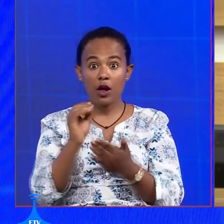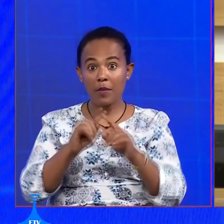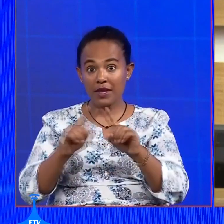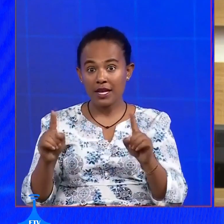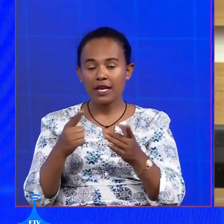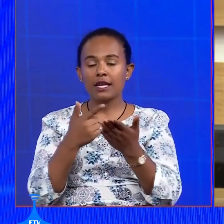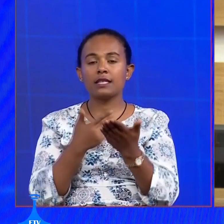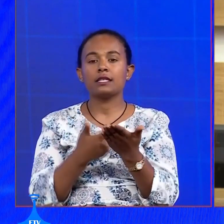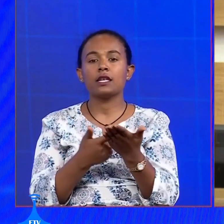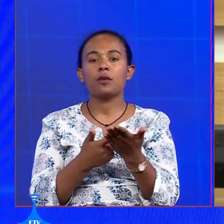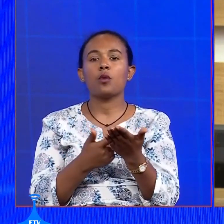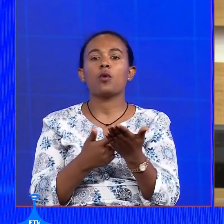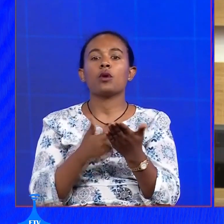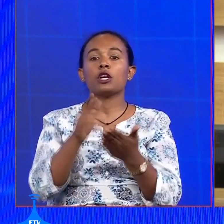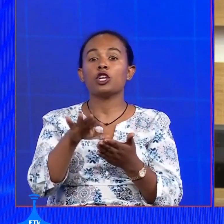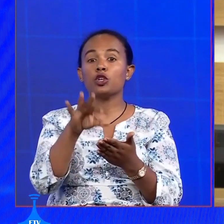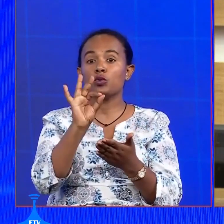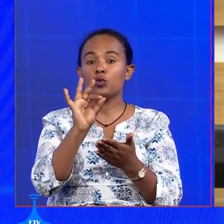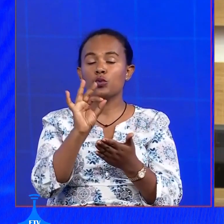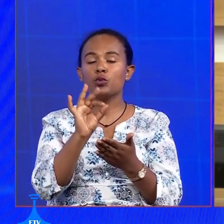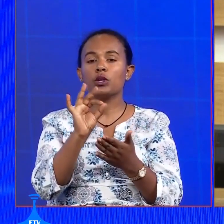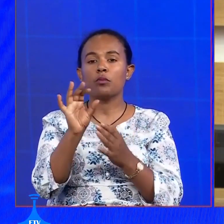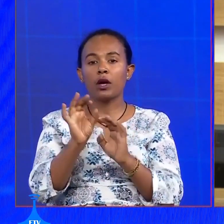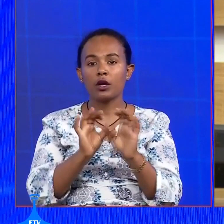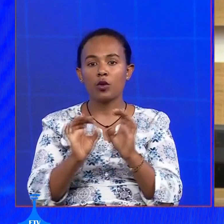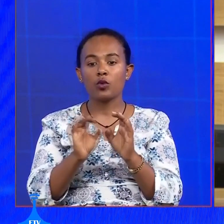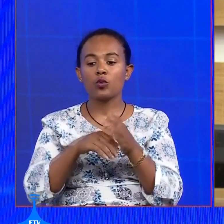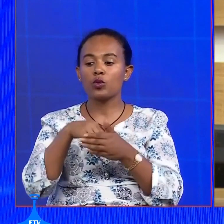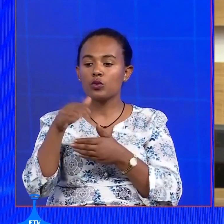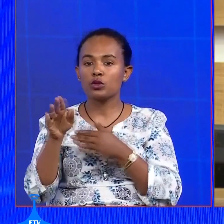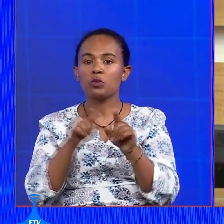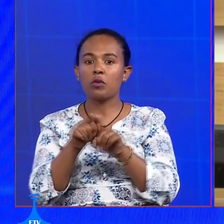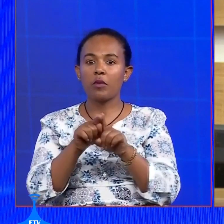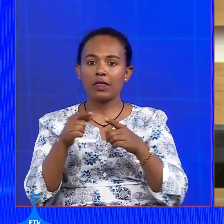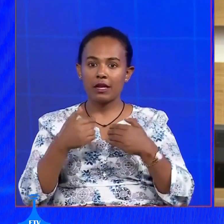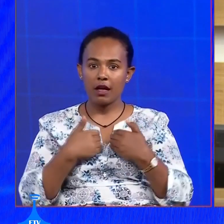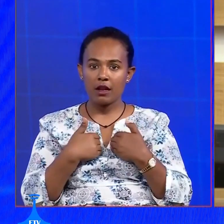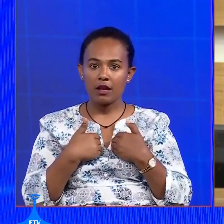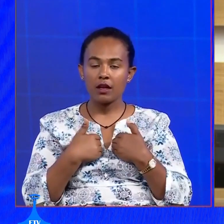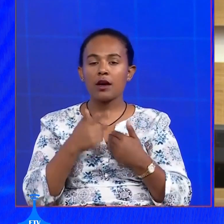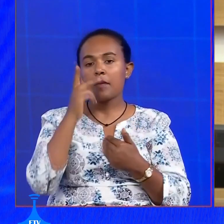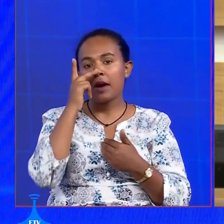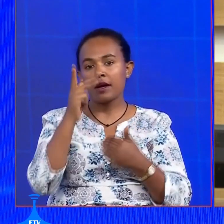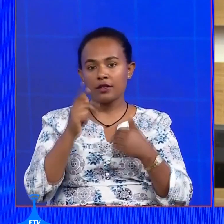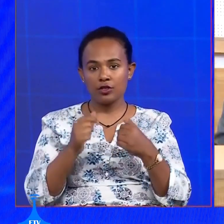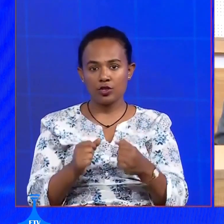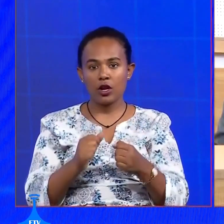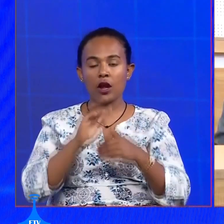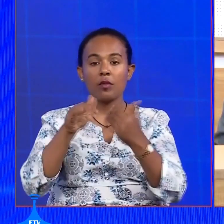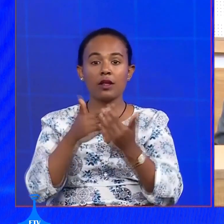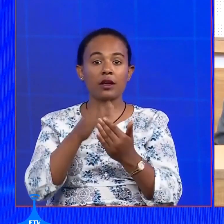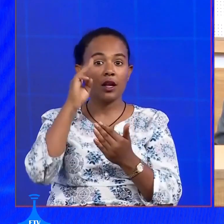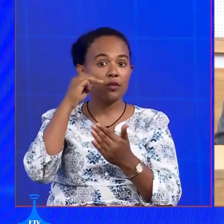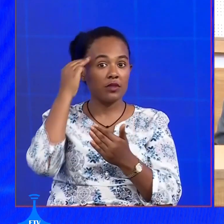ደግሞ የኦዲት ግኝቱ የኛ ነው ብሎ መቀበል ወደ ውጭ መገፋፋት እንዳለ ማየት ይችላል በአጠቃላይ ሚኒስቴር